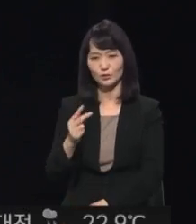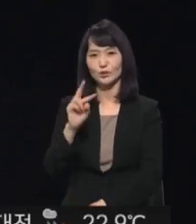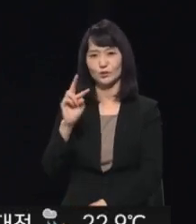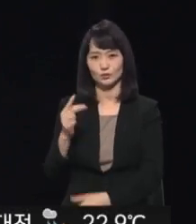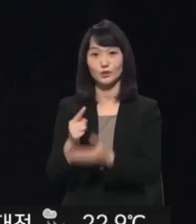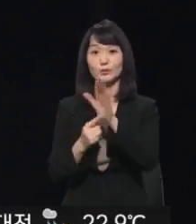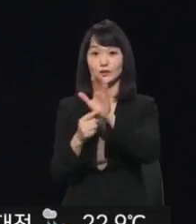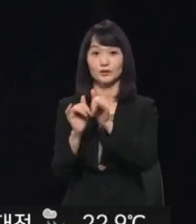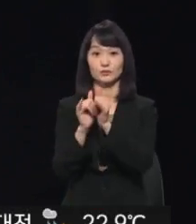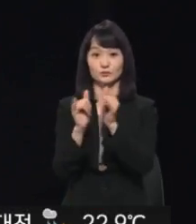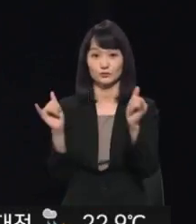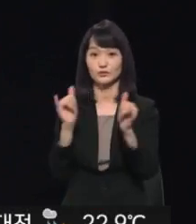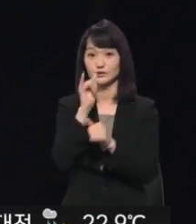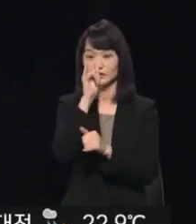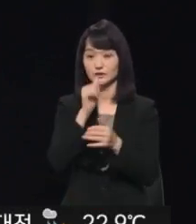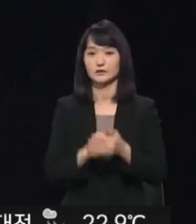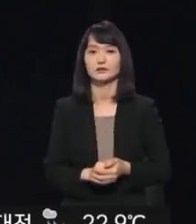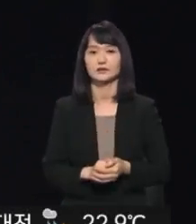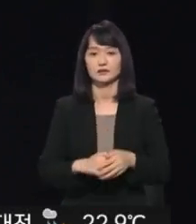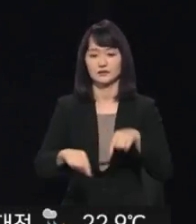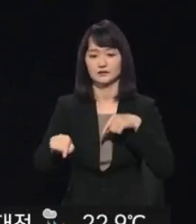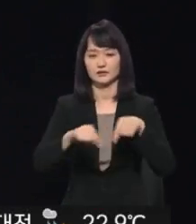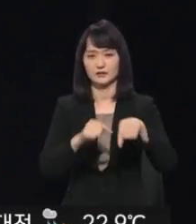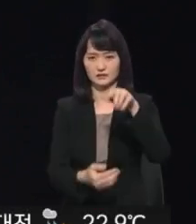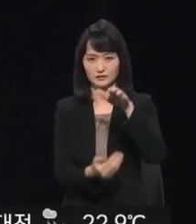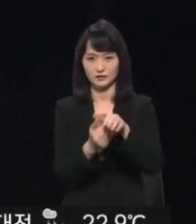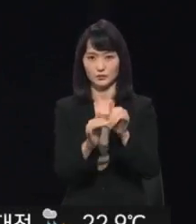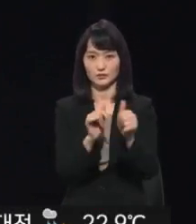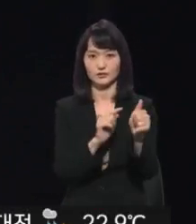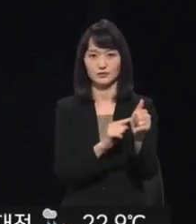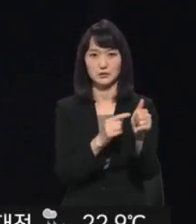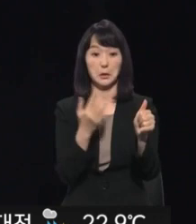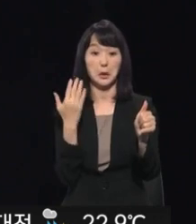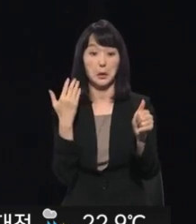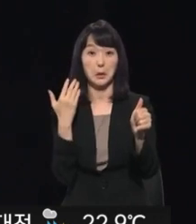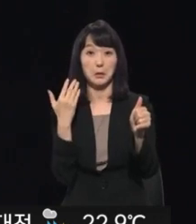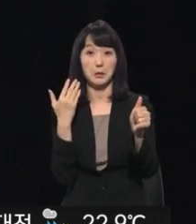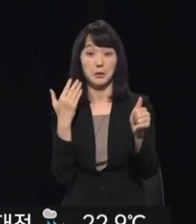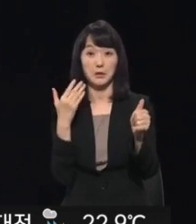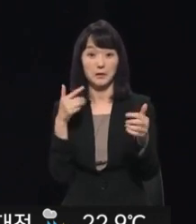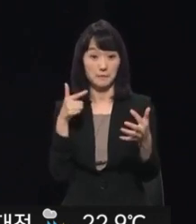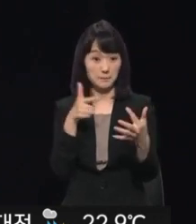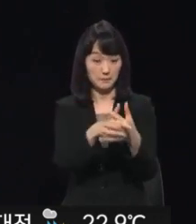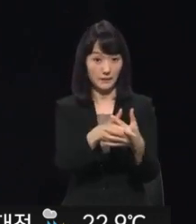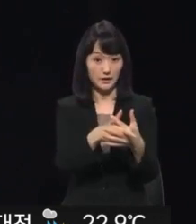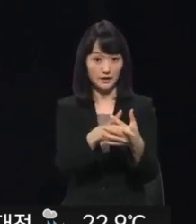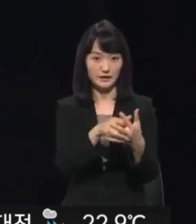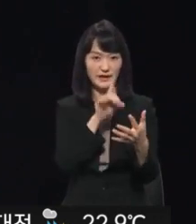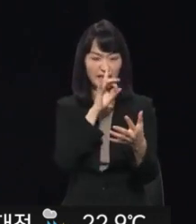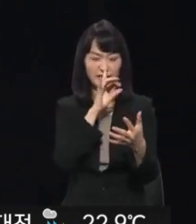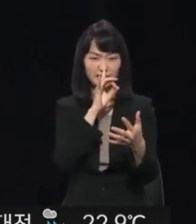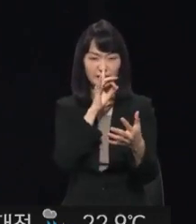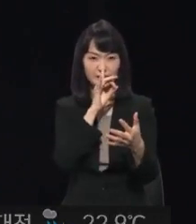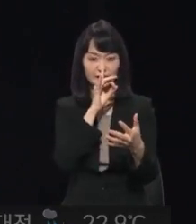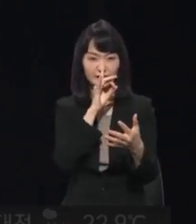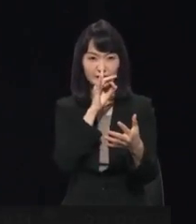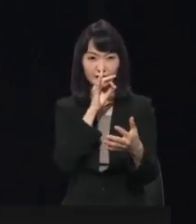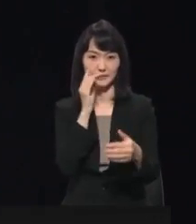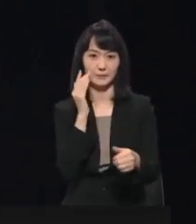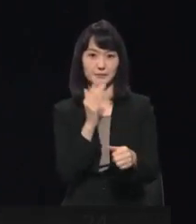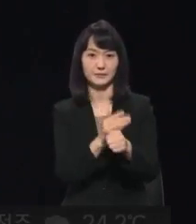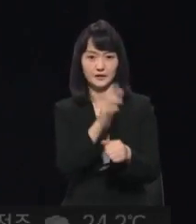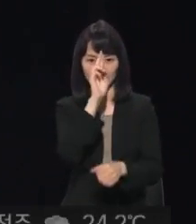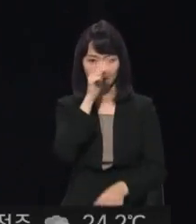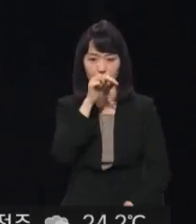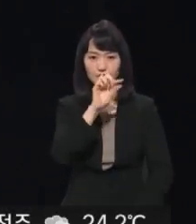있습니다 정치 9단 으로 됐다 얼마전엔 예측이 틀려서 구단 박 칼라 신고는 박 살 당했죠 박지원 전 국정원장에